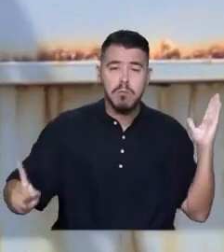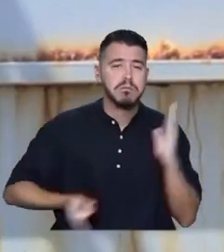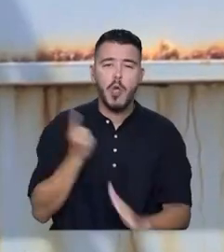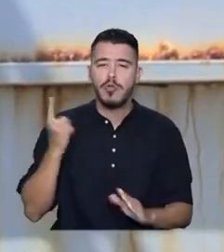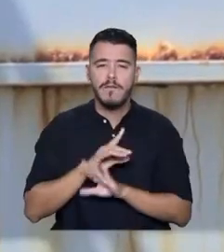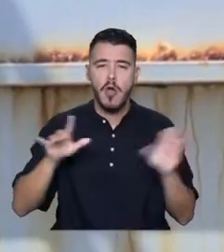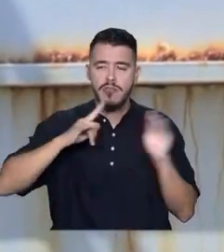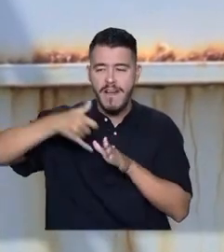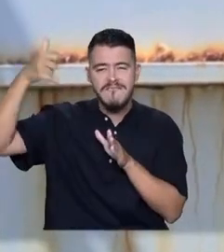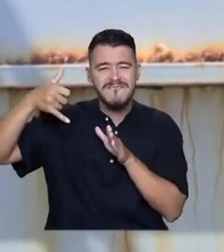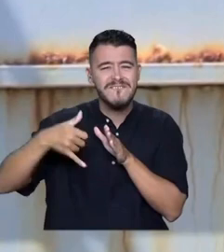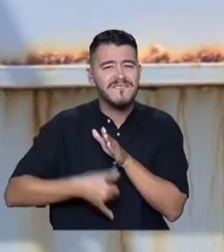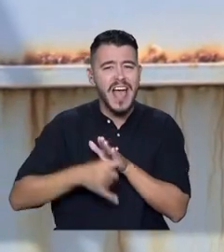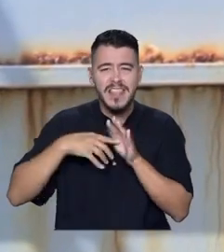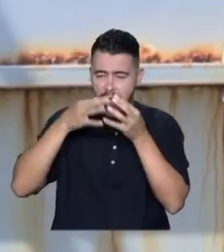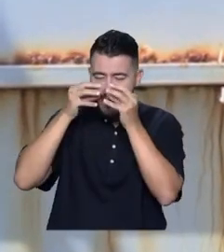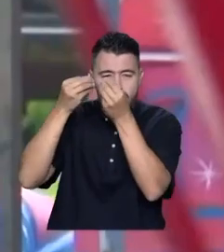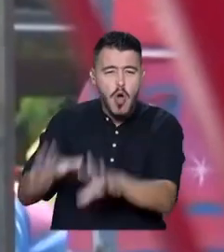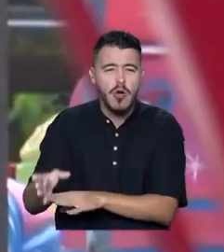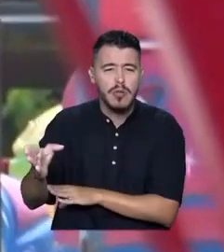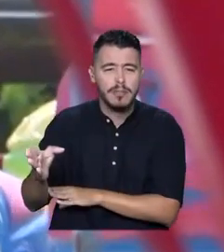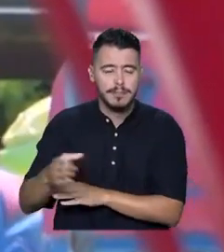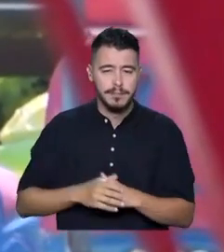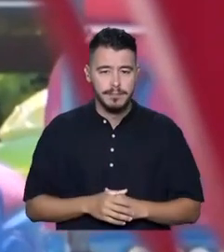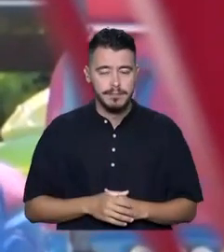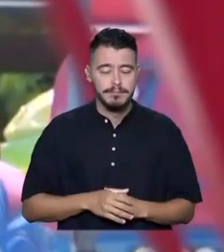Οι έρευνες για το δυστύχημα συνεχίζονται, με τις μαρτυρίες, τις